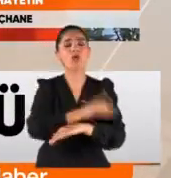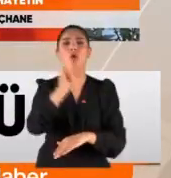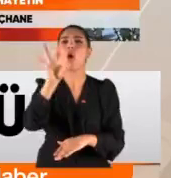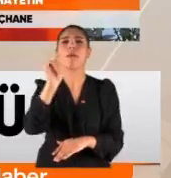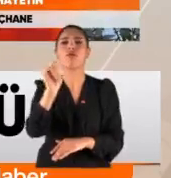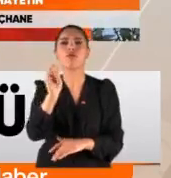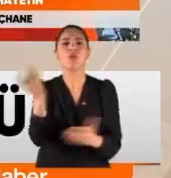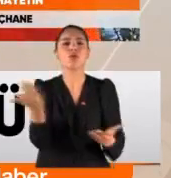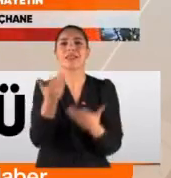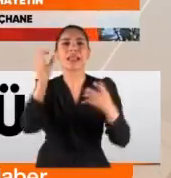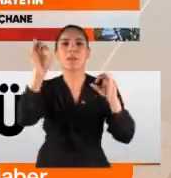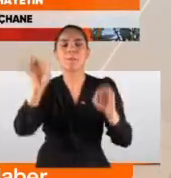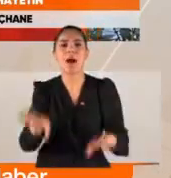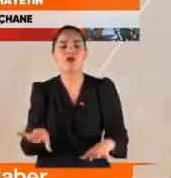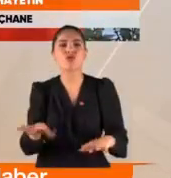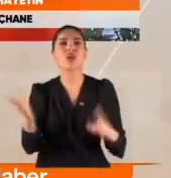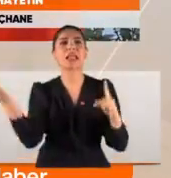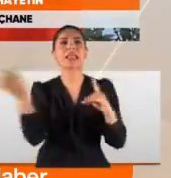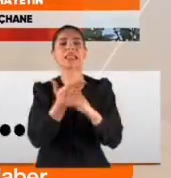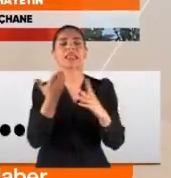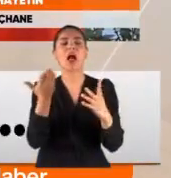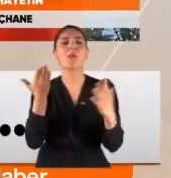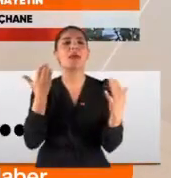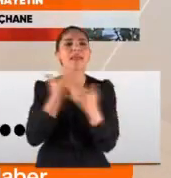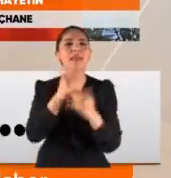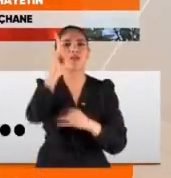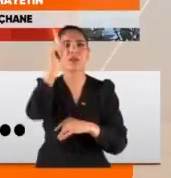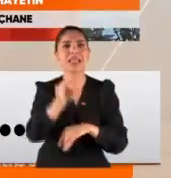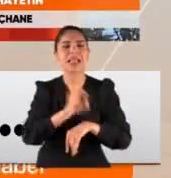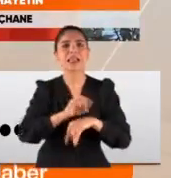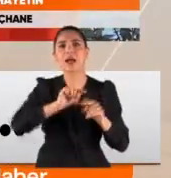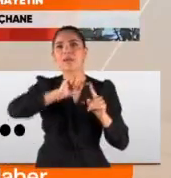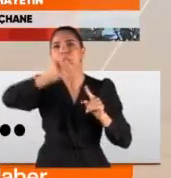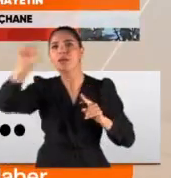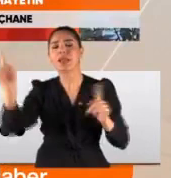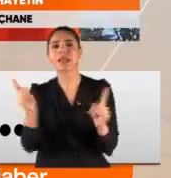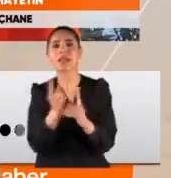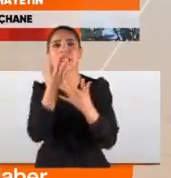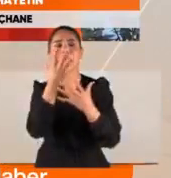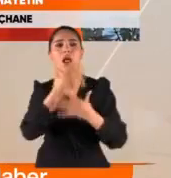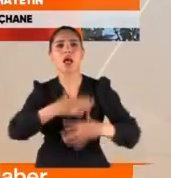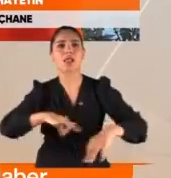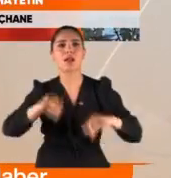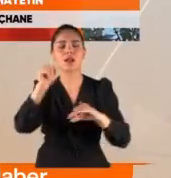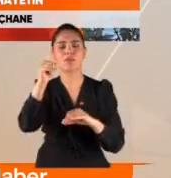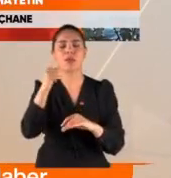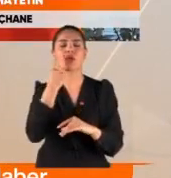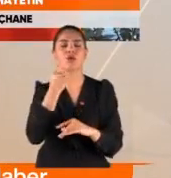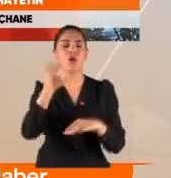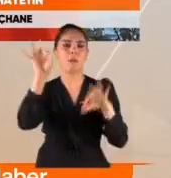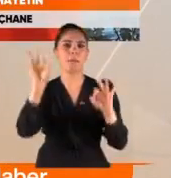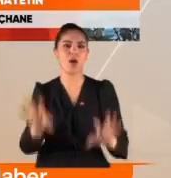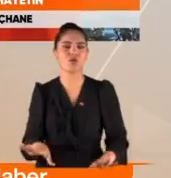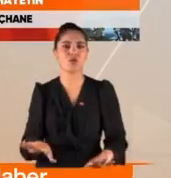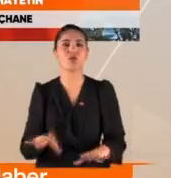15 Temmuz'un nasıl başladığını, darbe girişiminin ilk saatlerinden itibaren özetlediğimiz bir dosyamızla açılışı yapmak